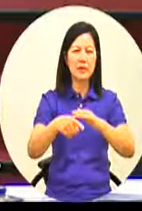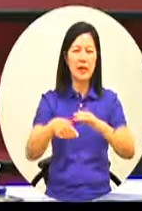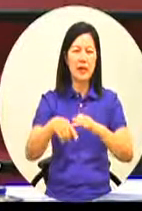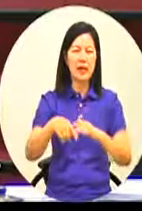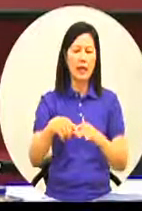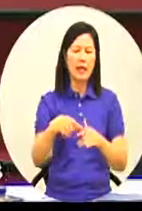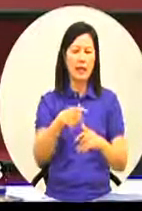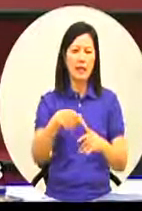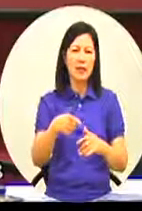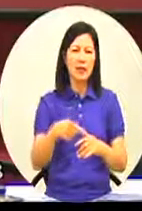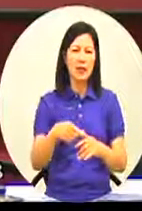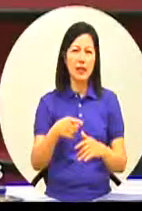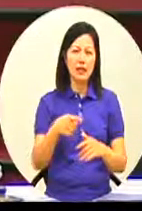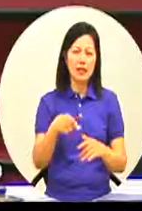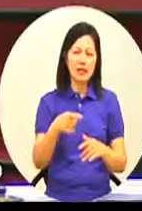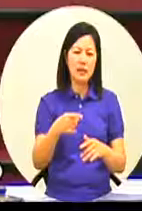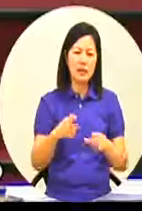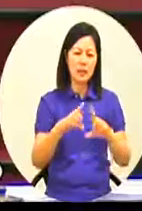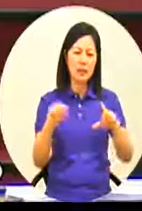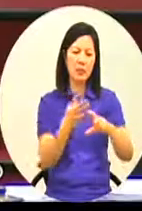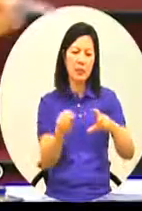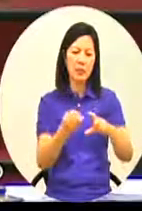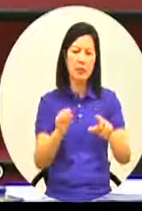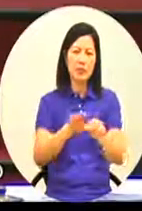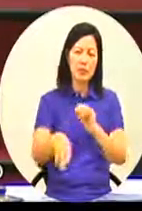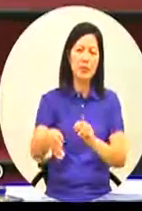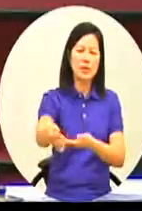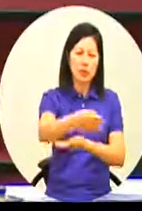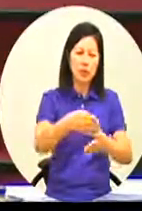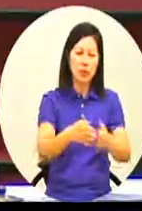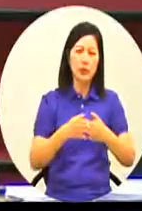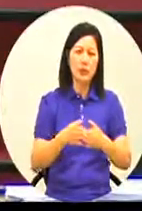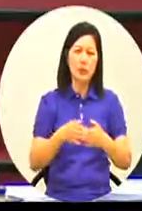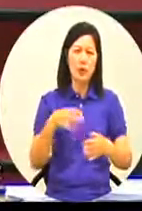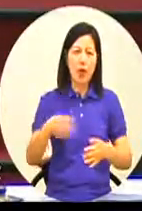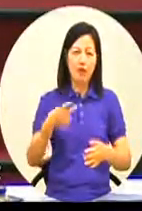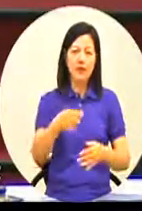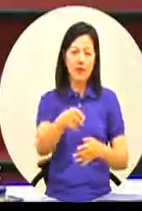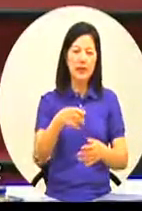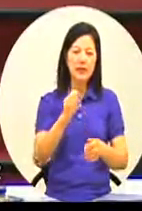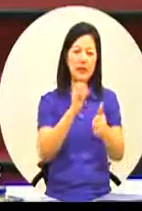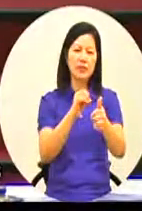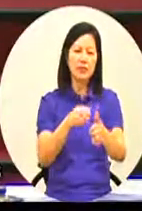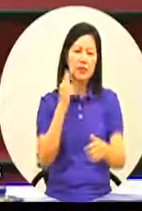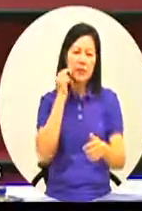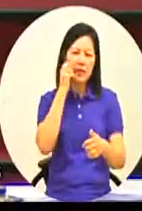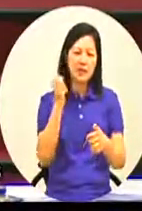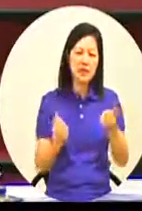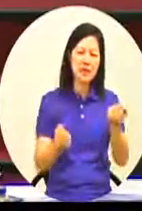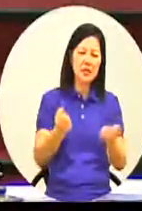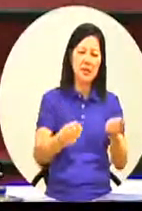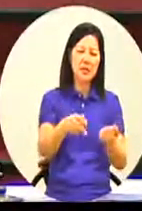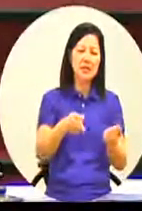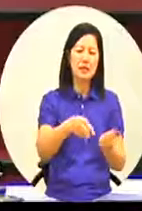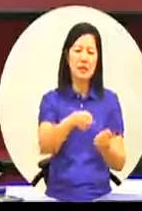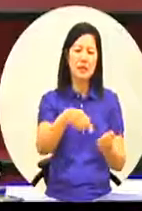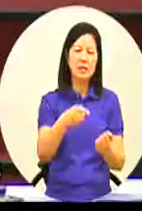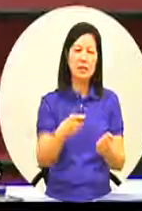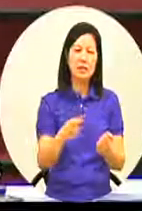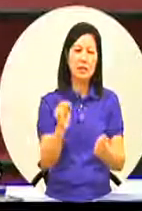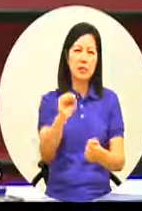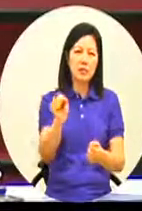公路，你要共扣牌照税，搁共处罚，讲哎替我袂使塞开这个高速公路，啊你后边你共发牌